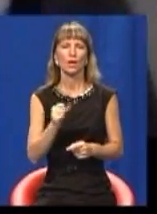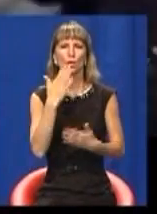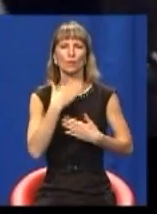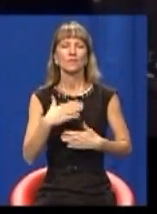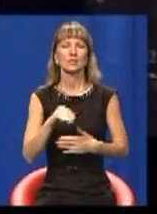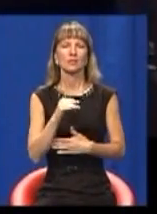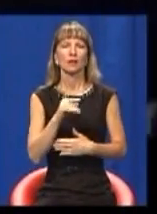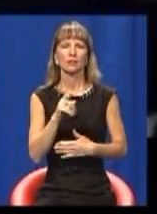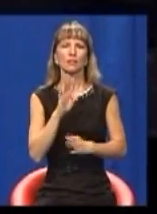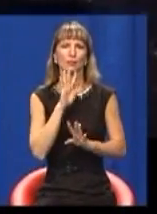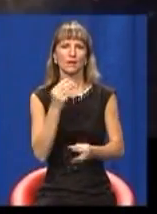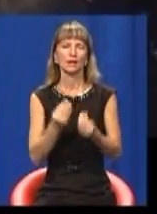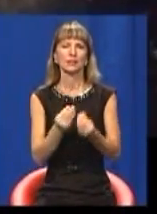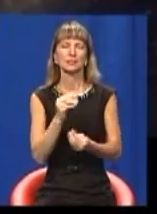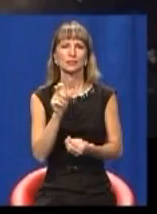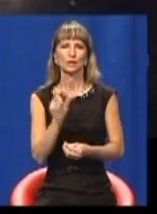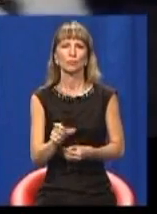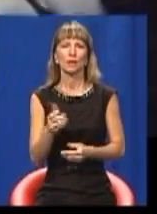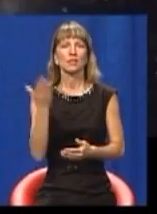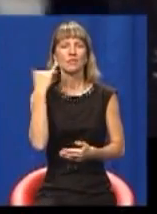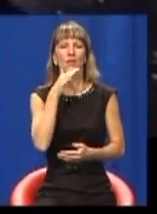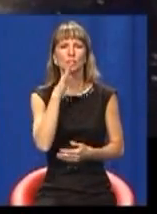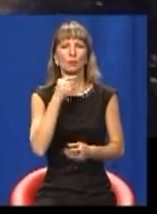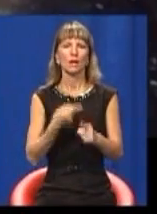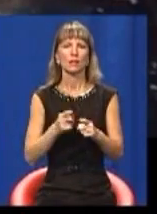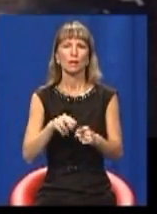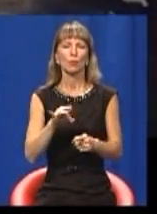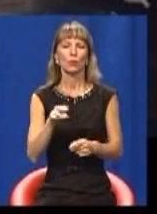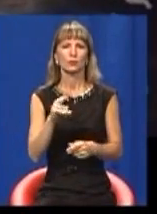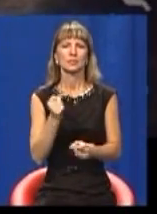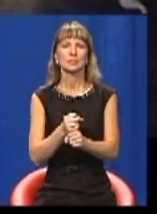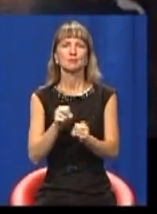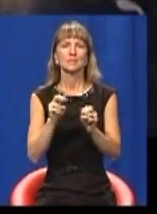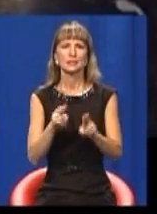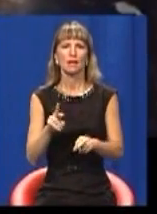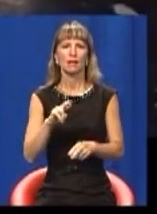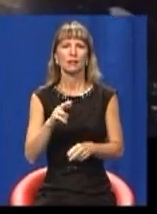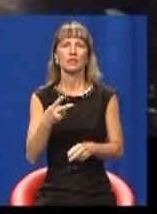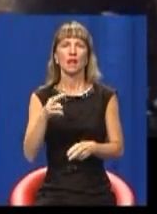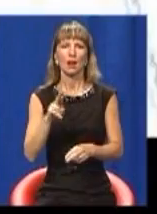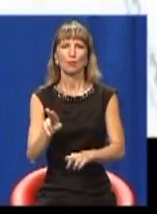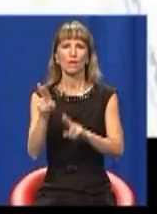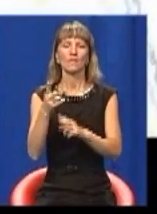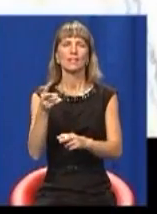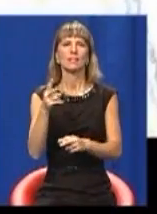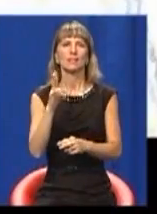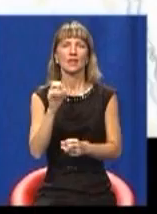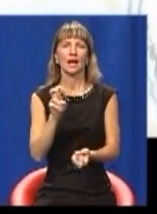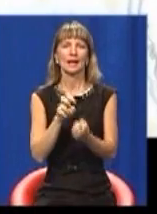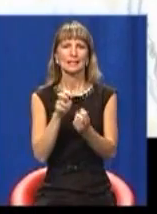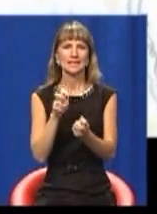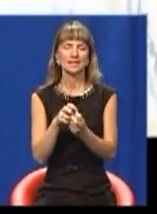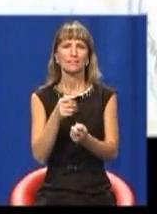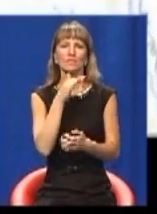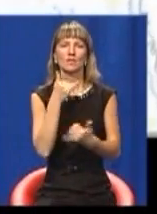полюбляють бавитися з людьми. В давні часи собаку цієї породи вивели спеціально для полювання на щурів. Але в сучасному світі